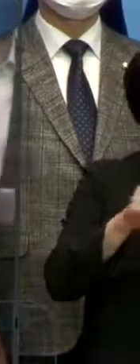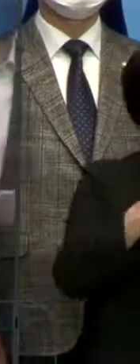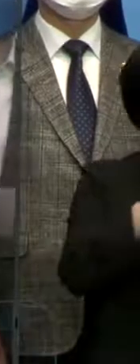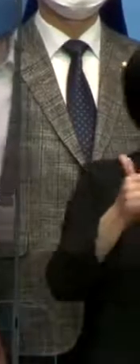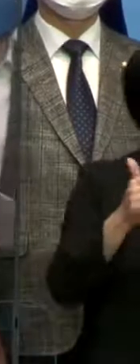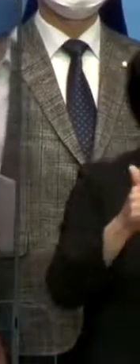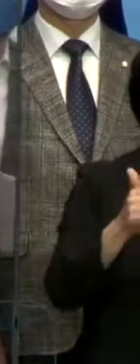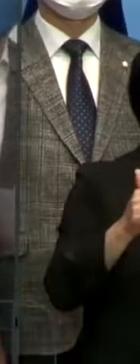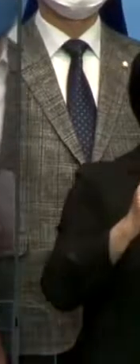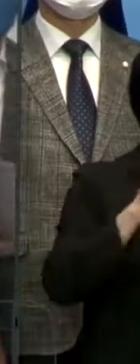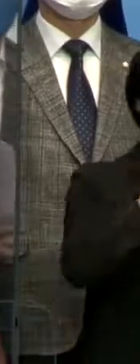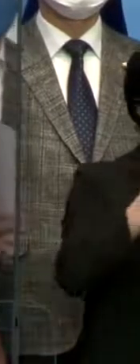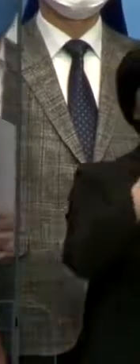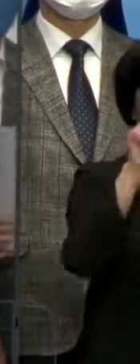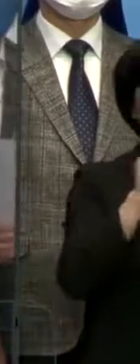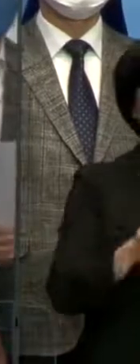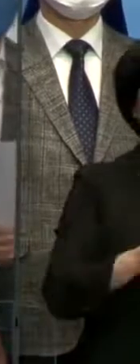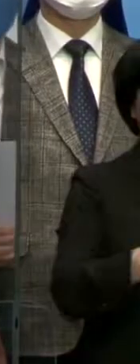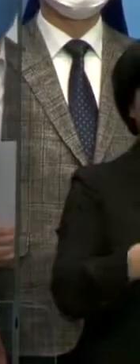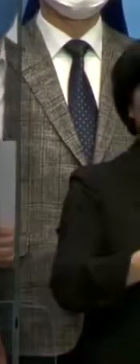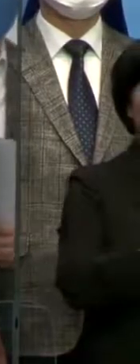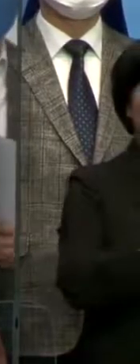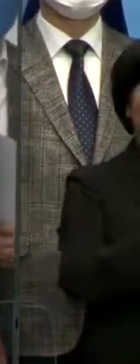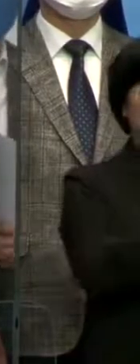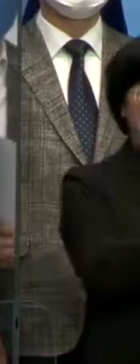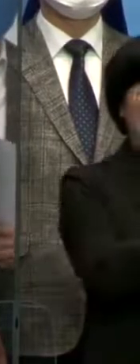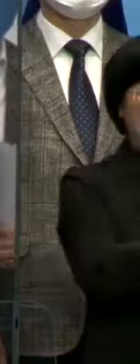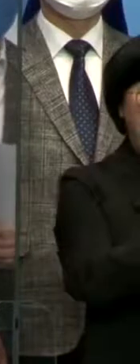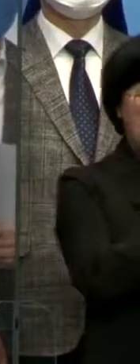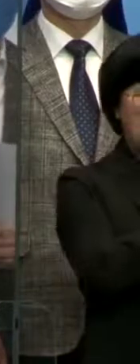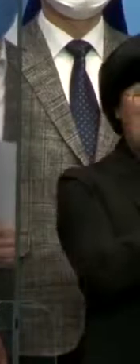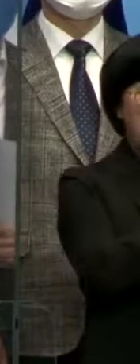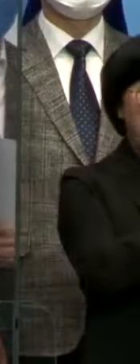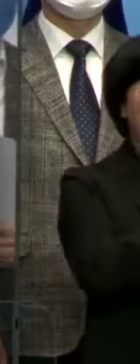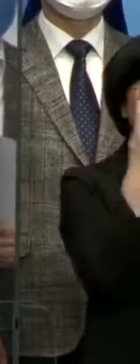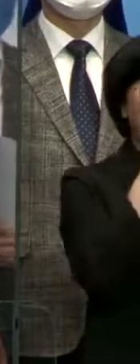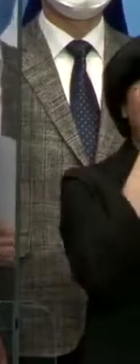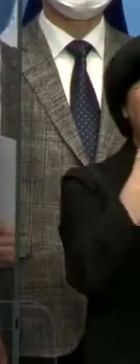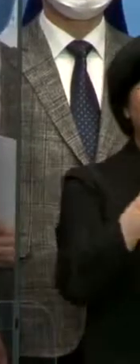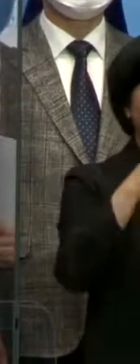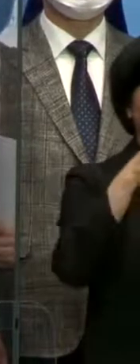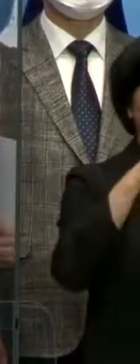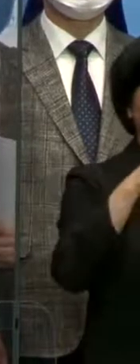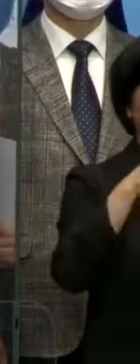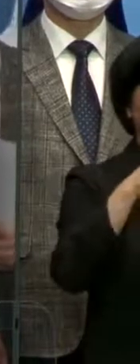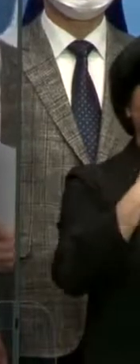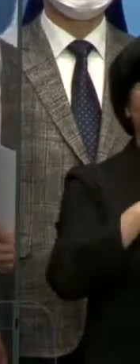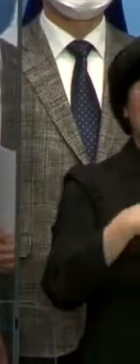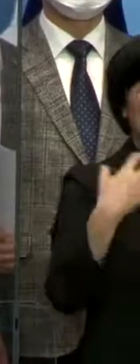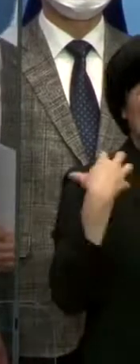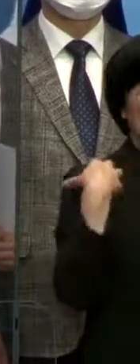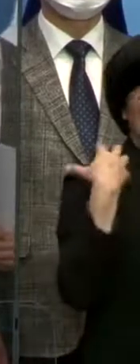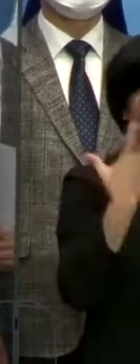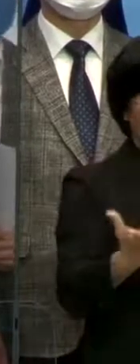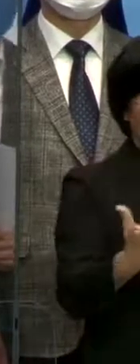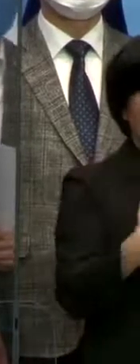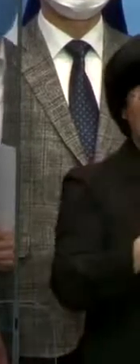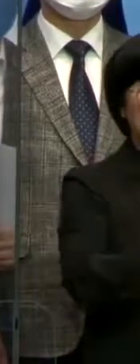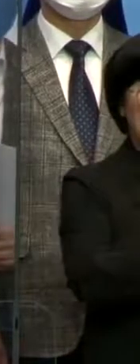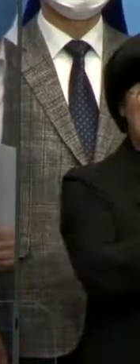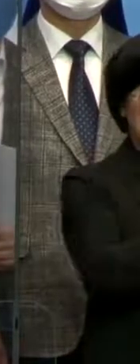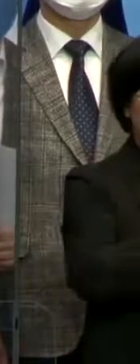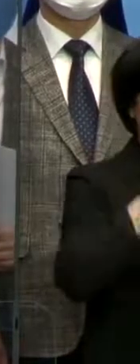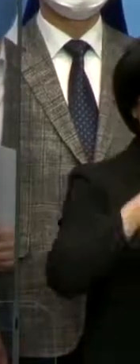의문입니다. 의료사고 피해자 고 권대희 씨 어머니는 책임을 회피하는 의료진에 맞서